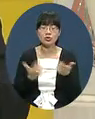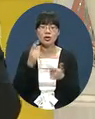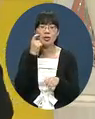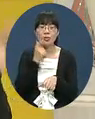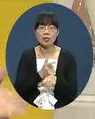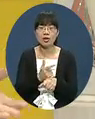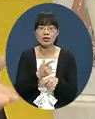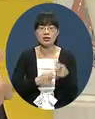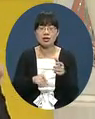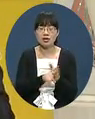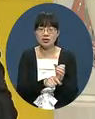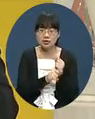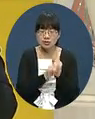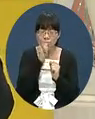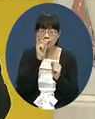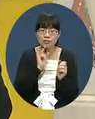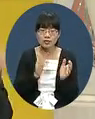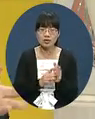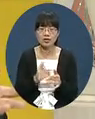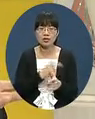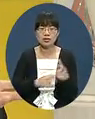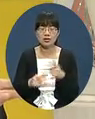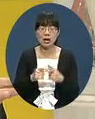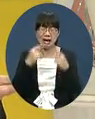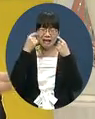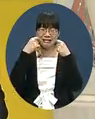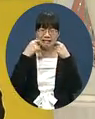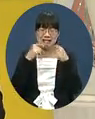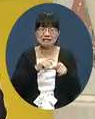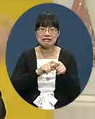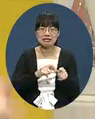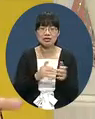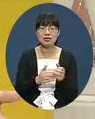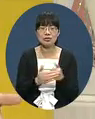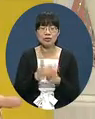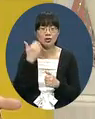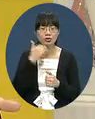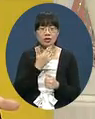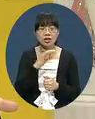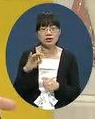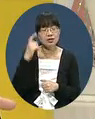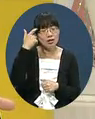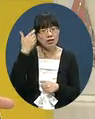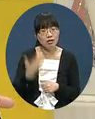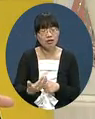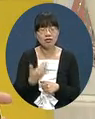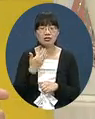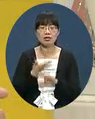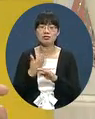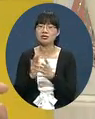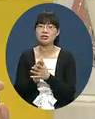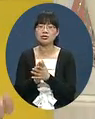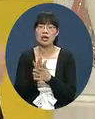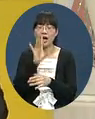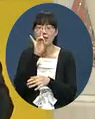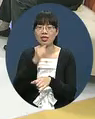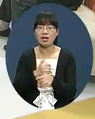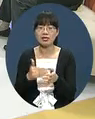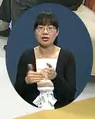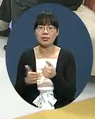못하고 더 의존적이 되거나 더 징징거리거나 그러면 이런 아이들을 누가 받아주겠어요. 또래 아이들이. 그렇기